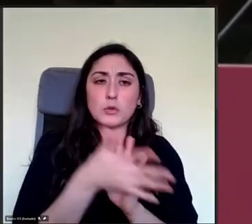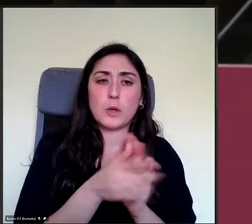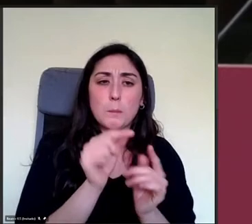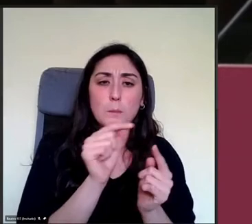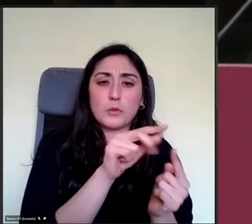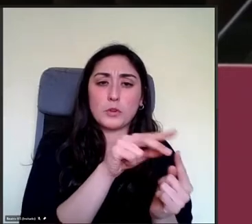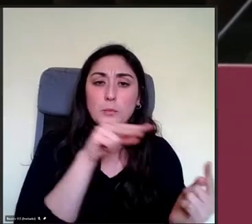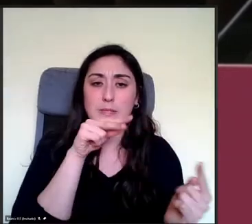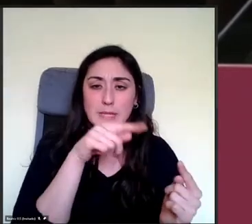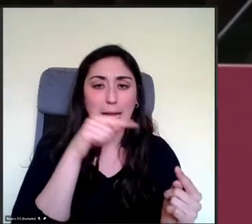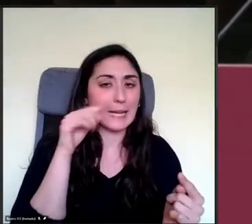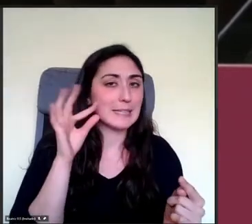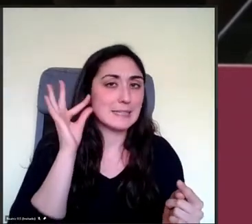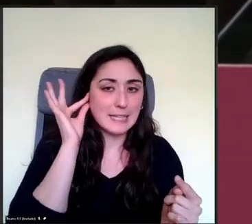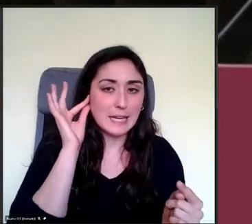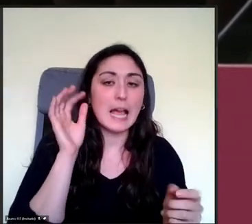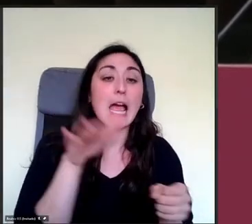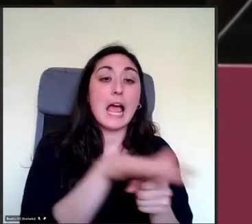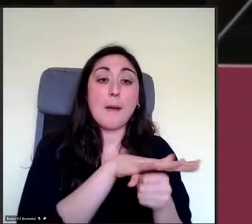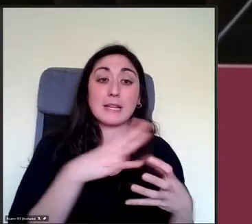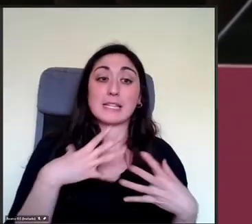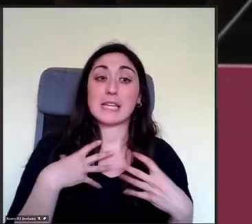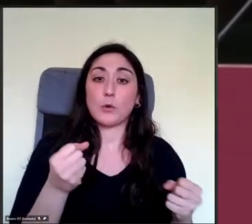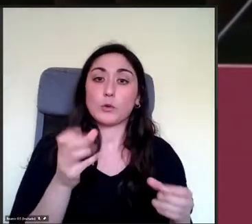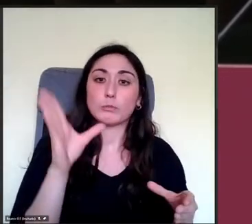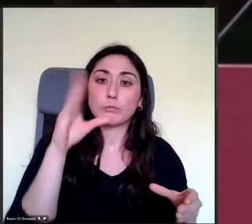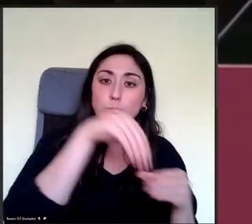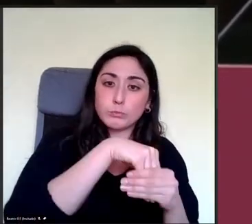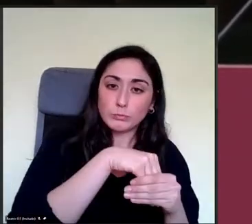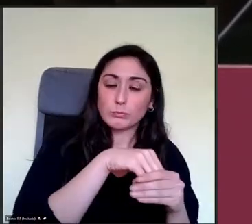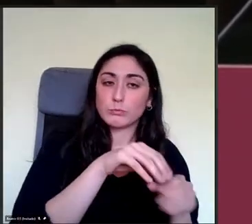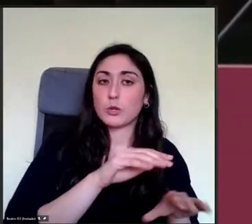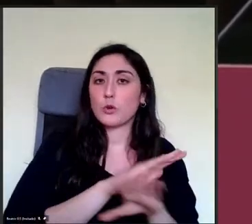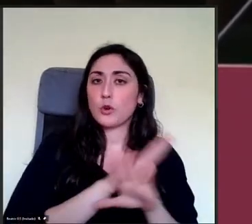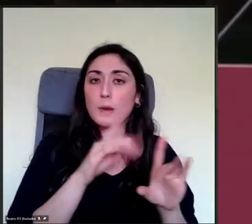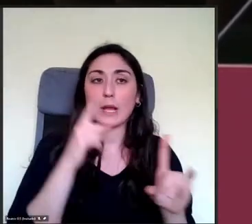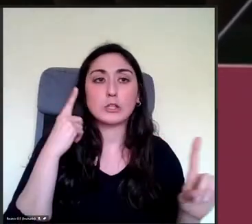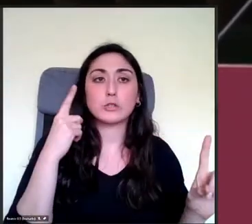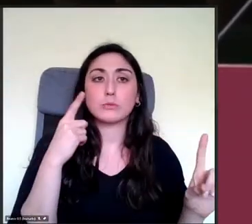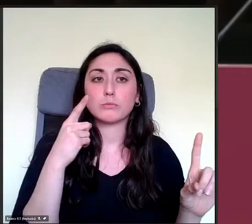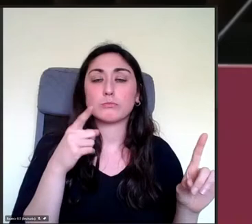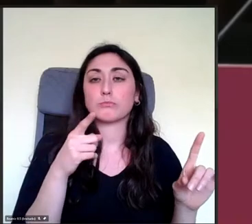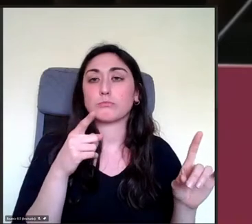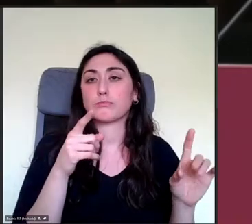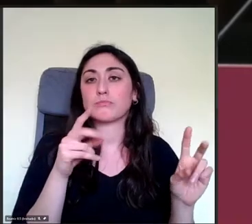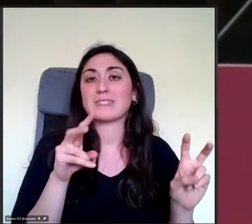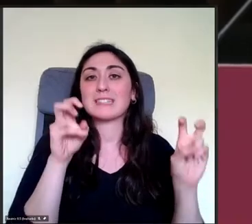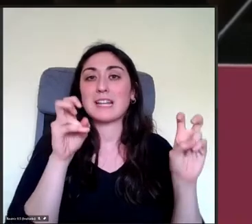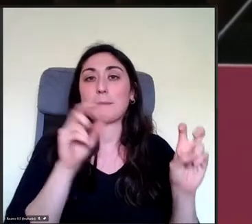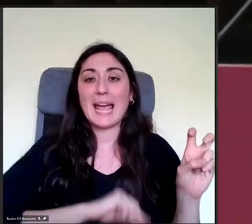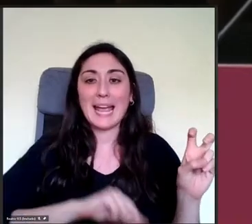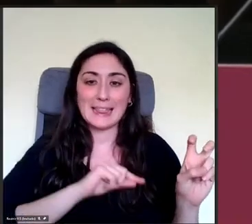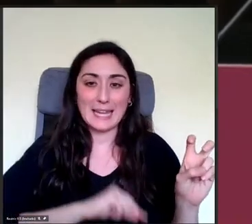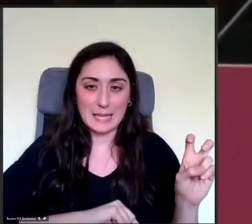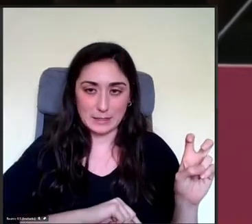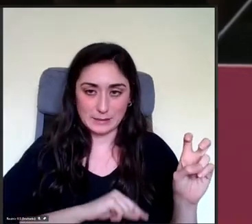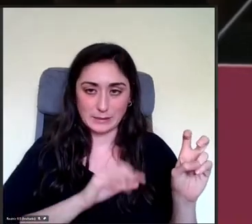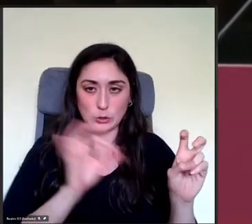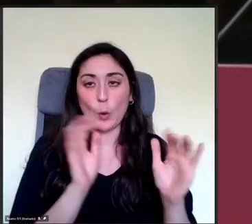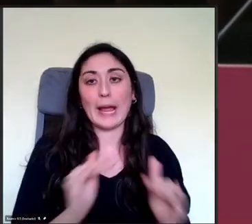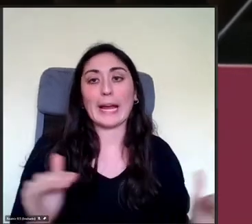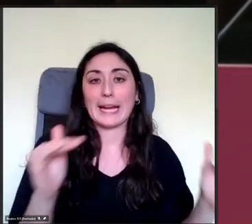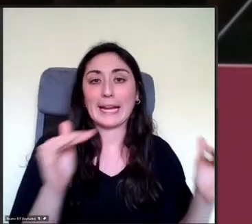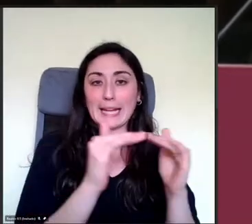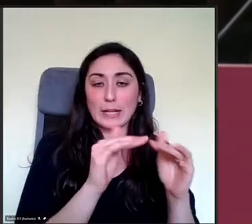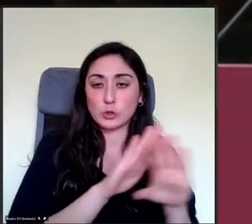gènere a l'àmbit de la salut és, no és només una qüestió ètica i d'equitat